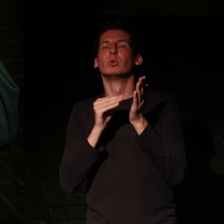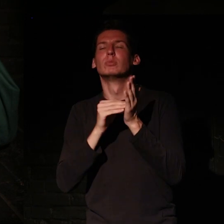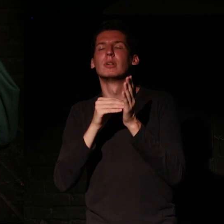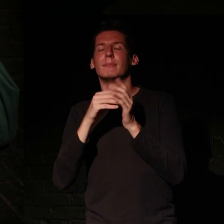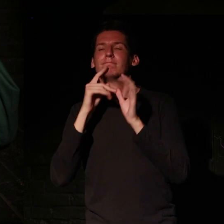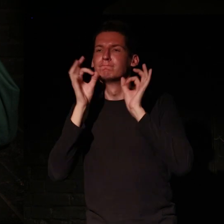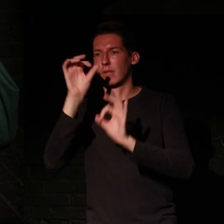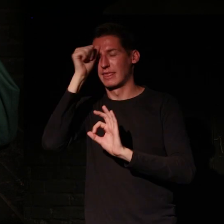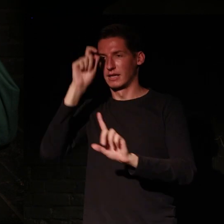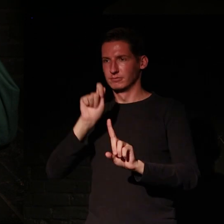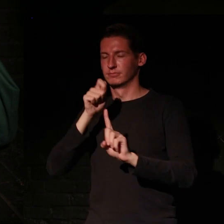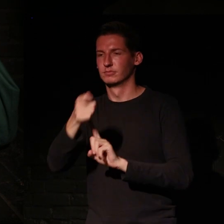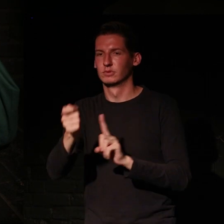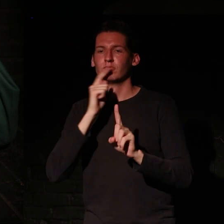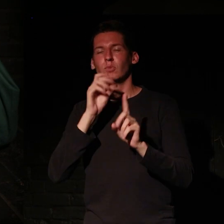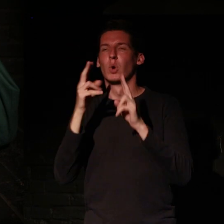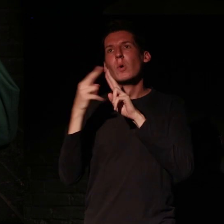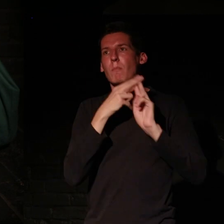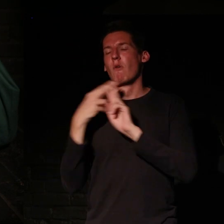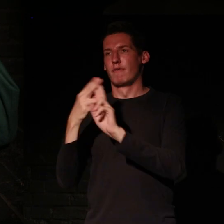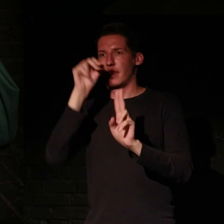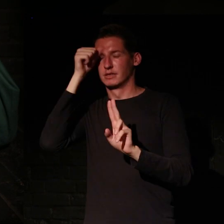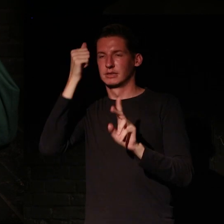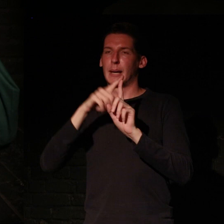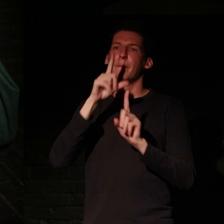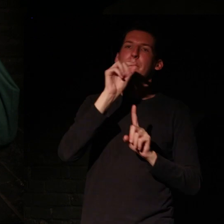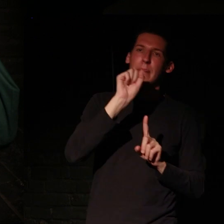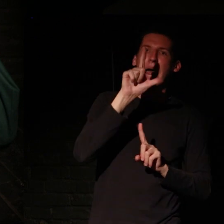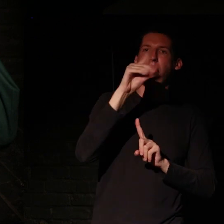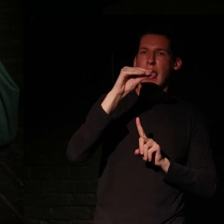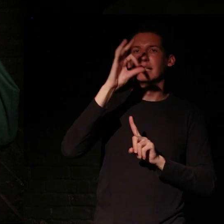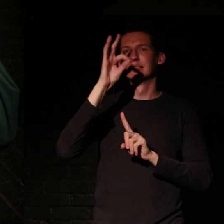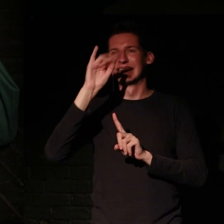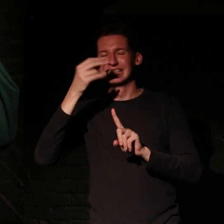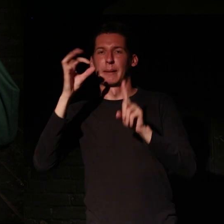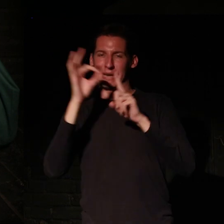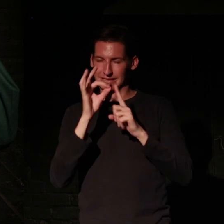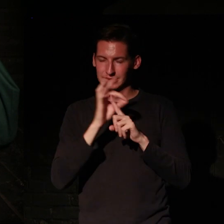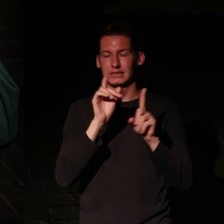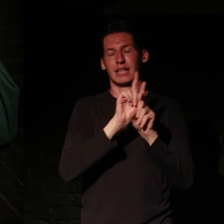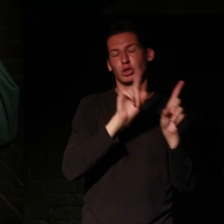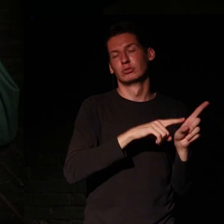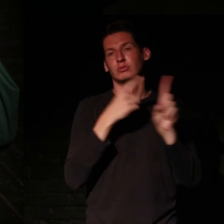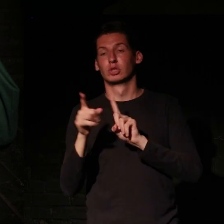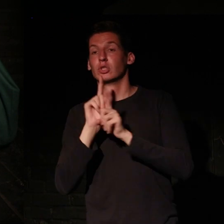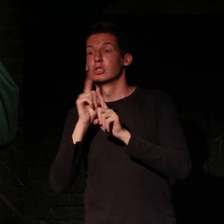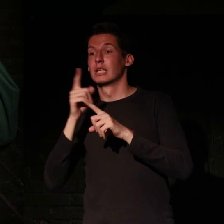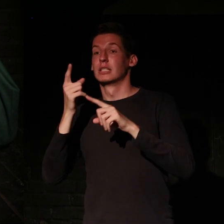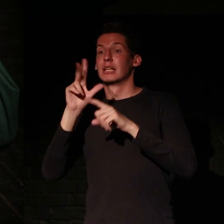nazwa, umownie nazwijmy to kanonem palestyńskim, i 45, jeżeli chodzi o